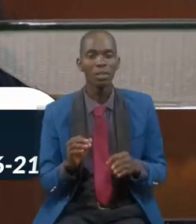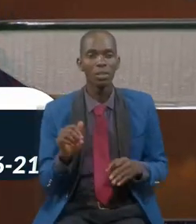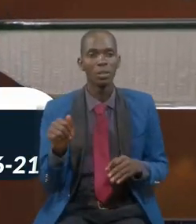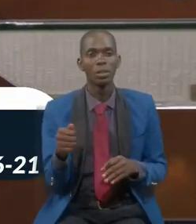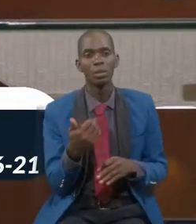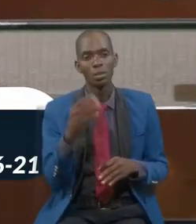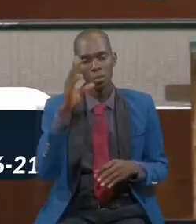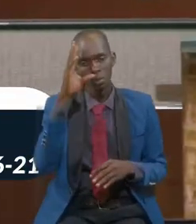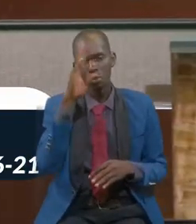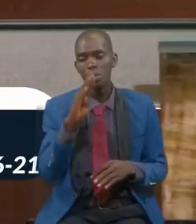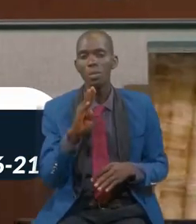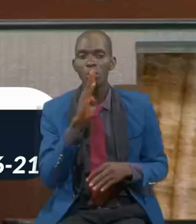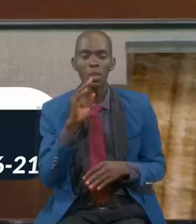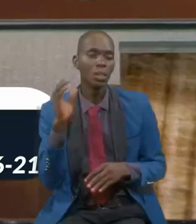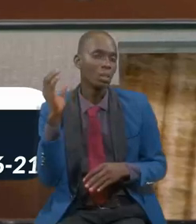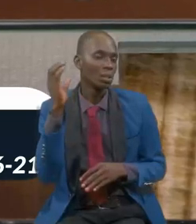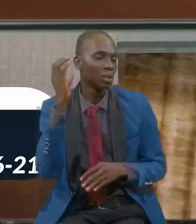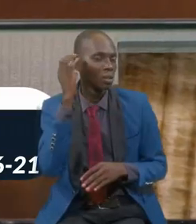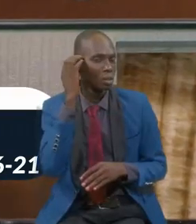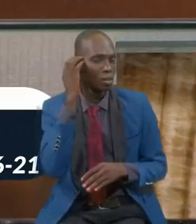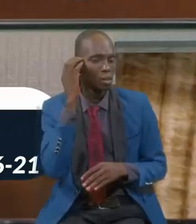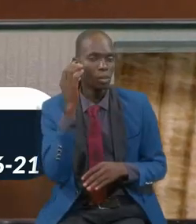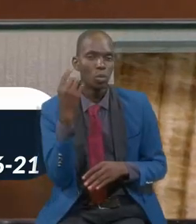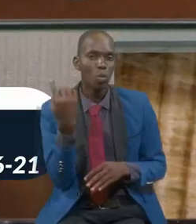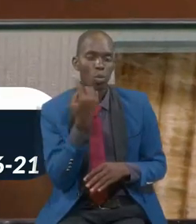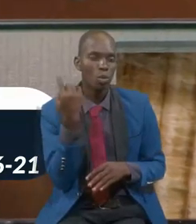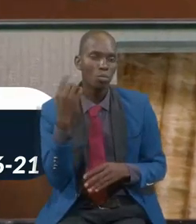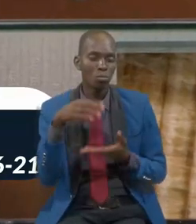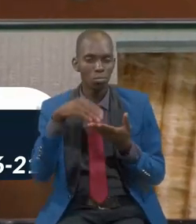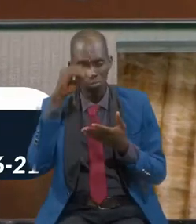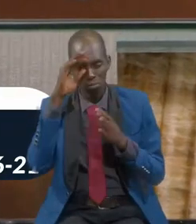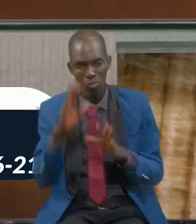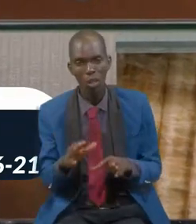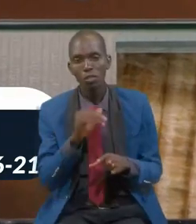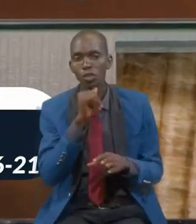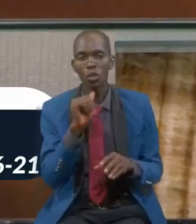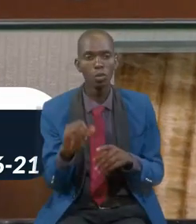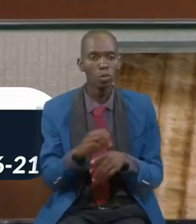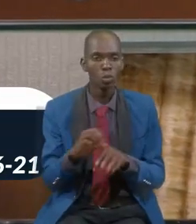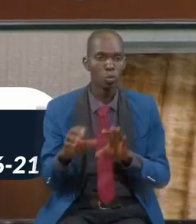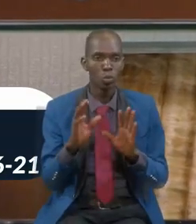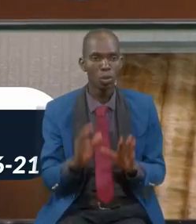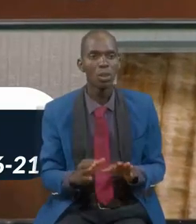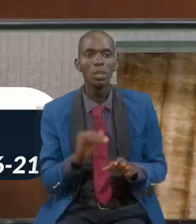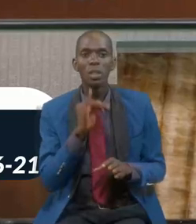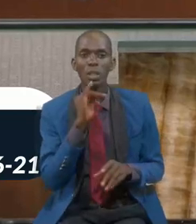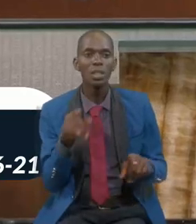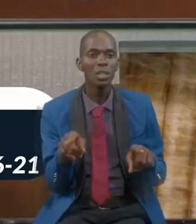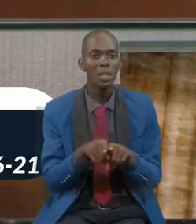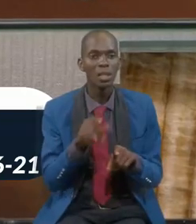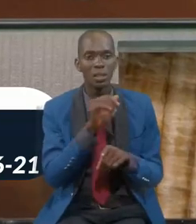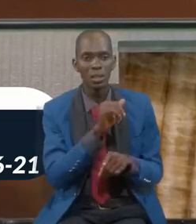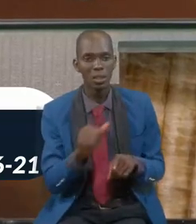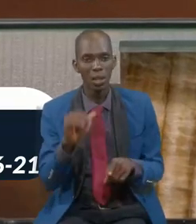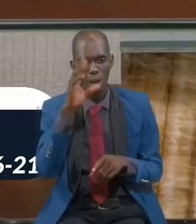quelqu'un écoute la parole et ne la met pas en pratique, il est semblable à un